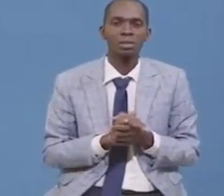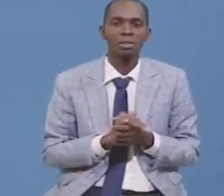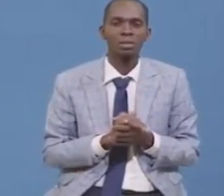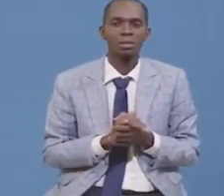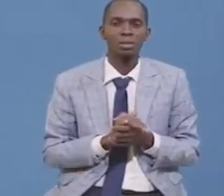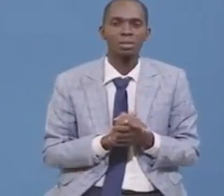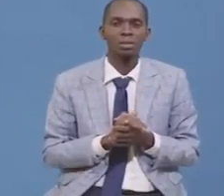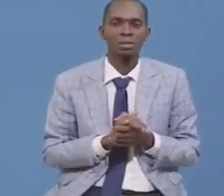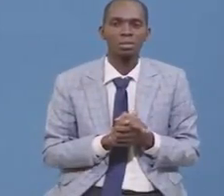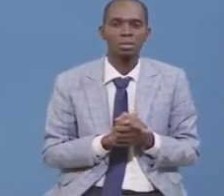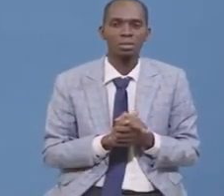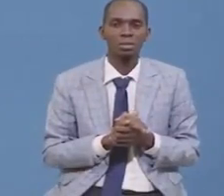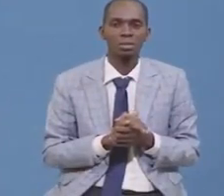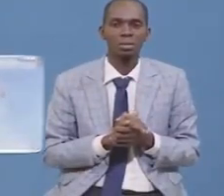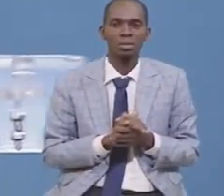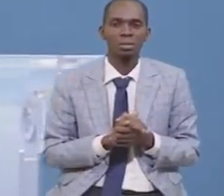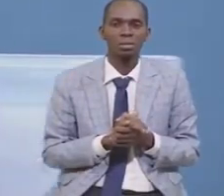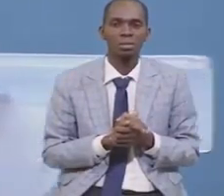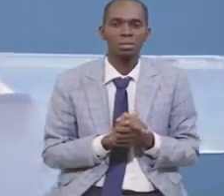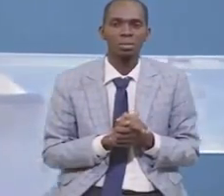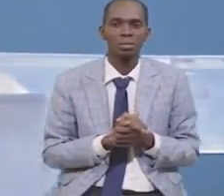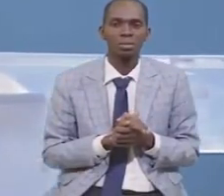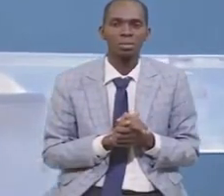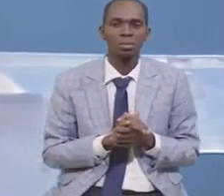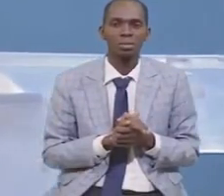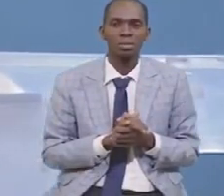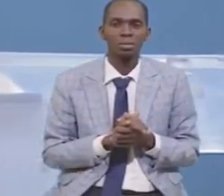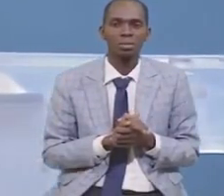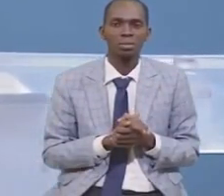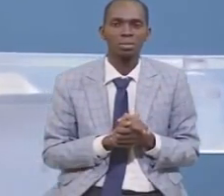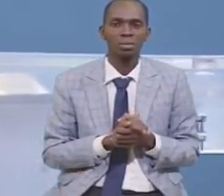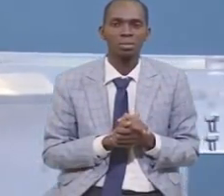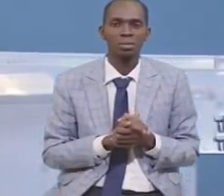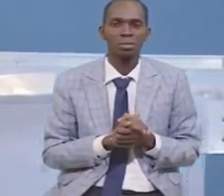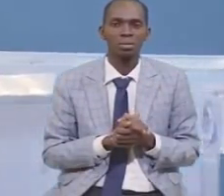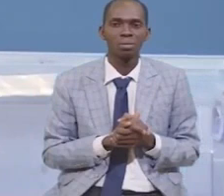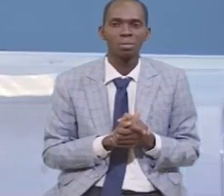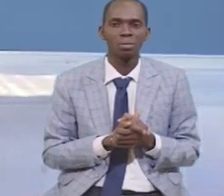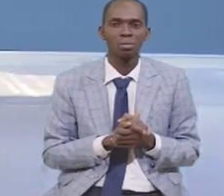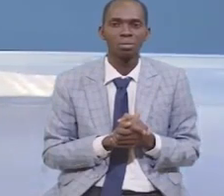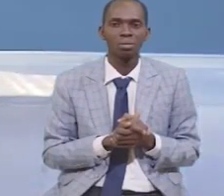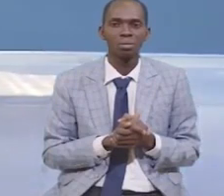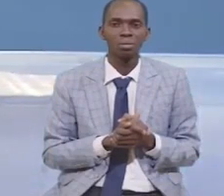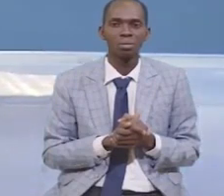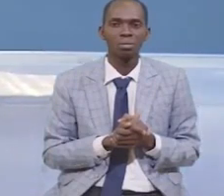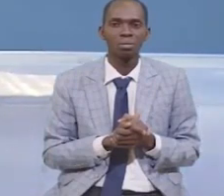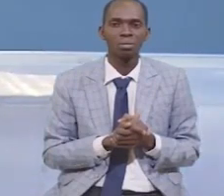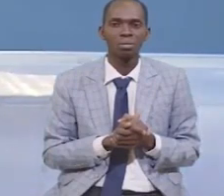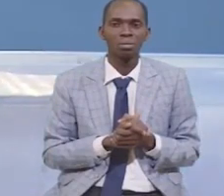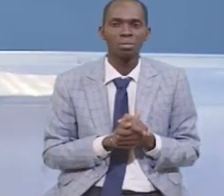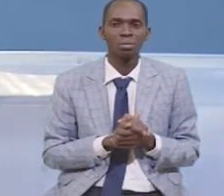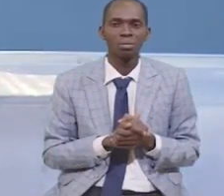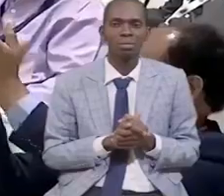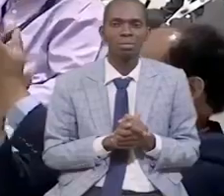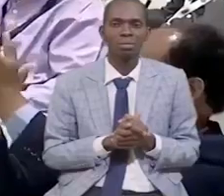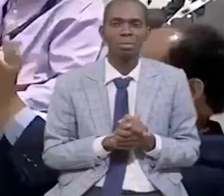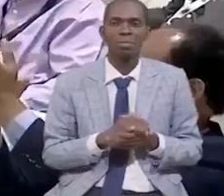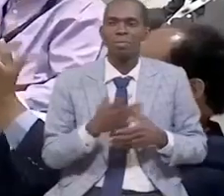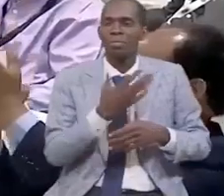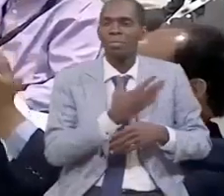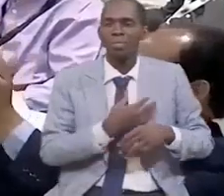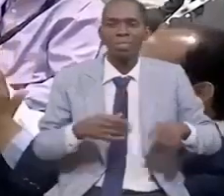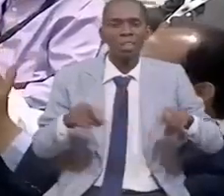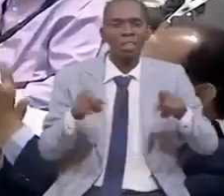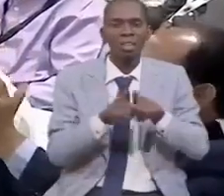గుణ లక్షణములైన ఇవన్నీ కూడా ఆయన పరిశుద్ధత కింద ఉంచబడ్డాయి. పరిశుద్ధుడైన దేవునికి స్తోత్రములు చెల్లించుదాం. And as the Lord